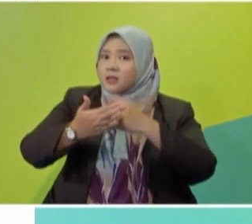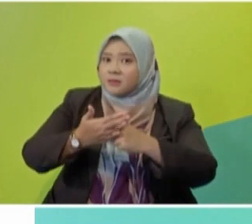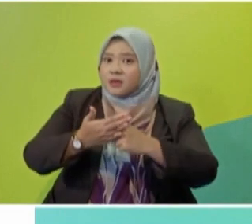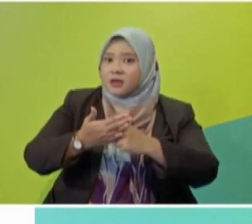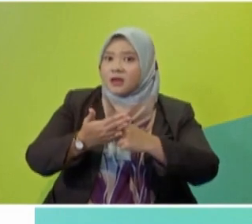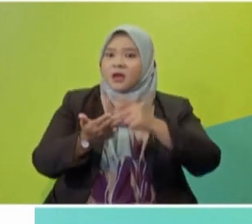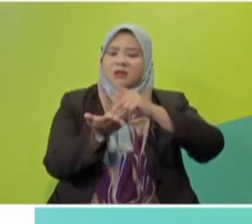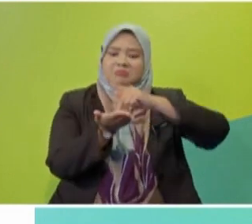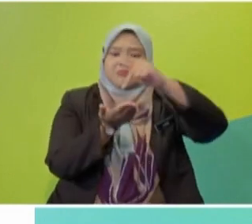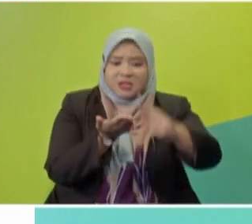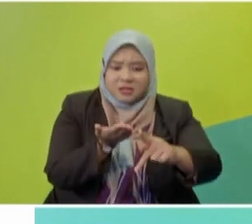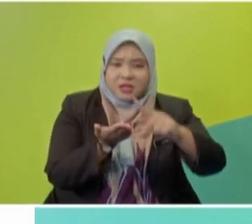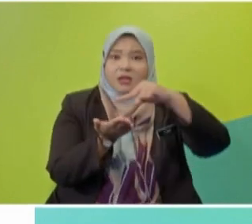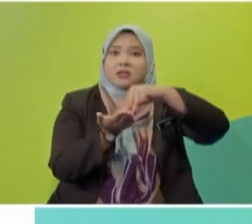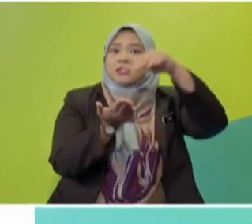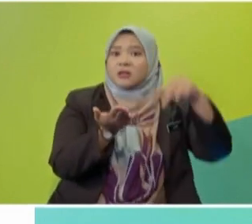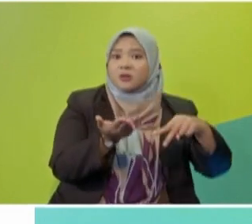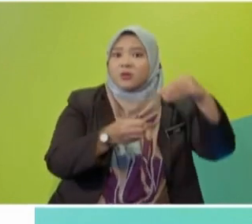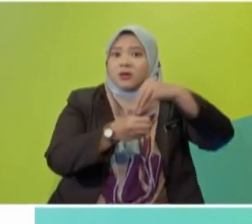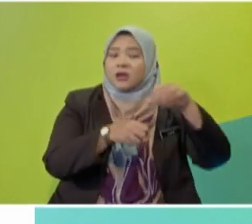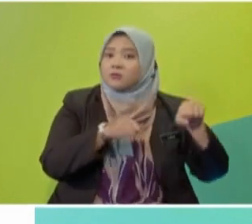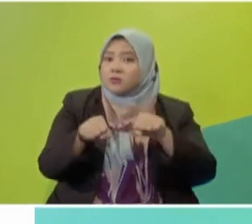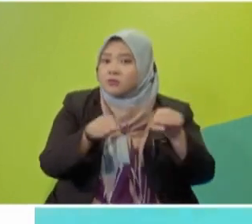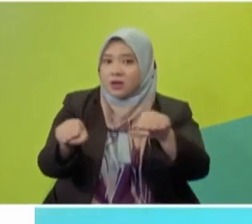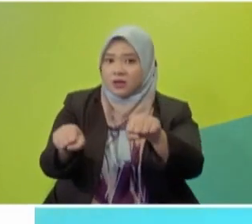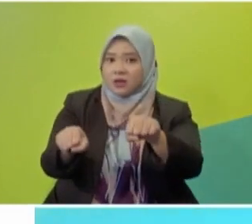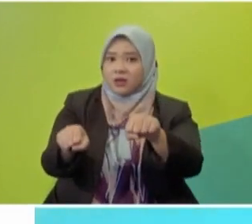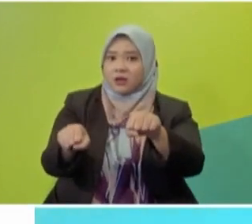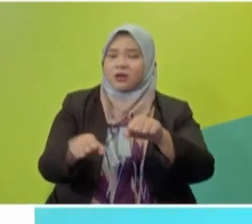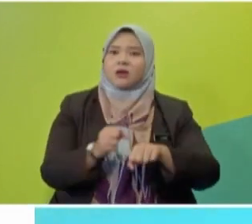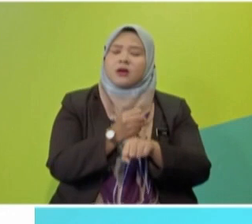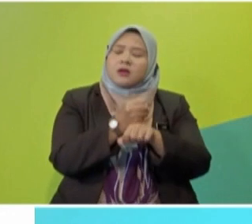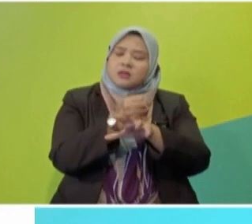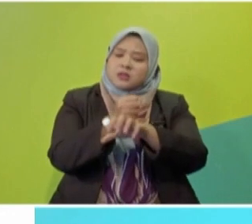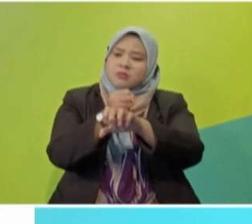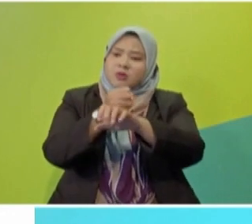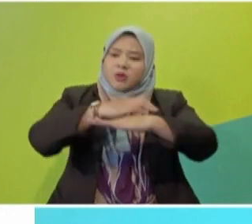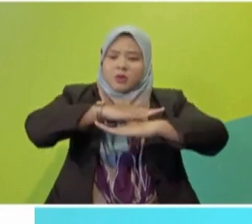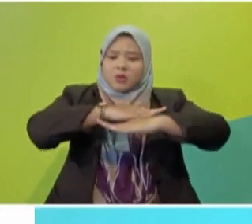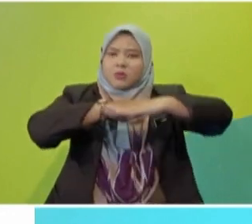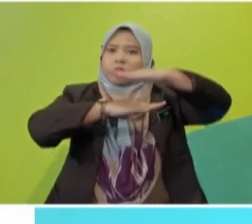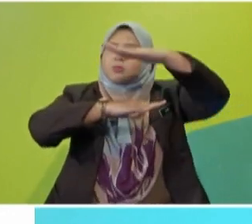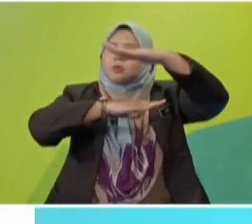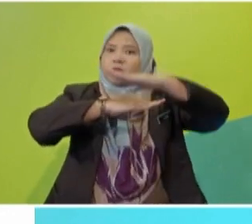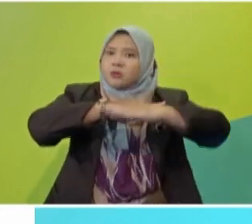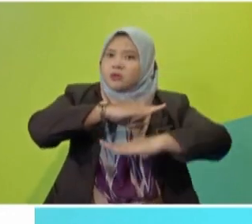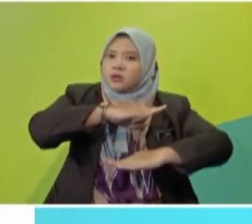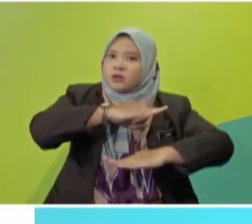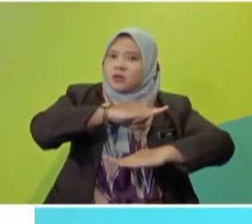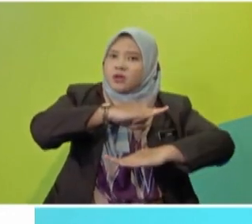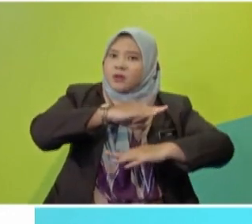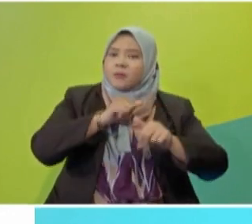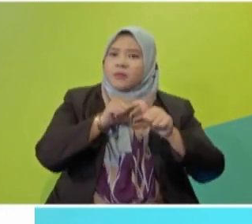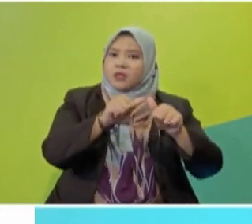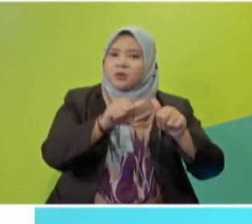tergelincir lalu jatuh ke dalam sungai. Semut timbul tenggelam dihanyutkan